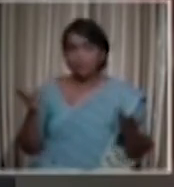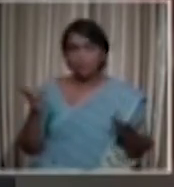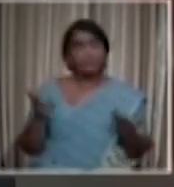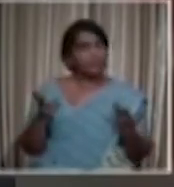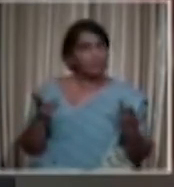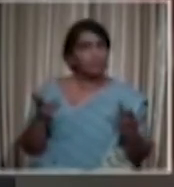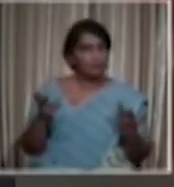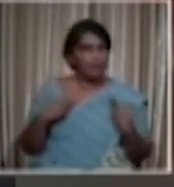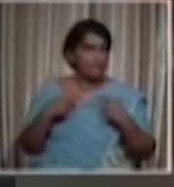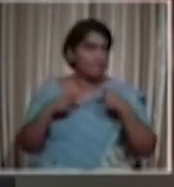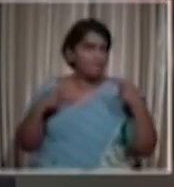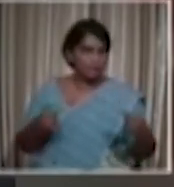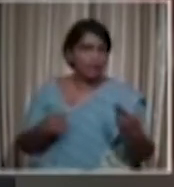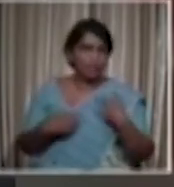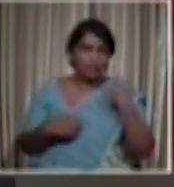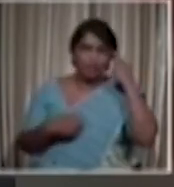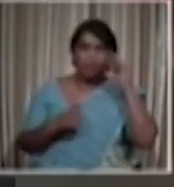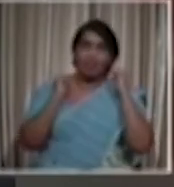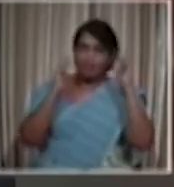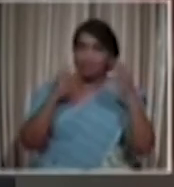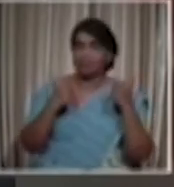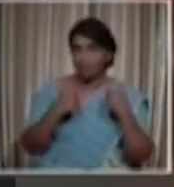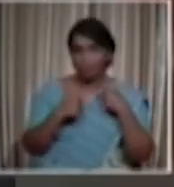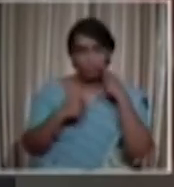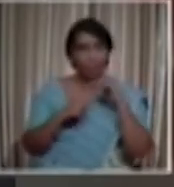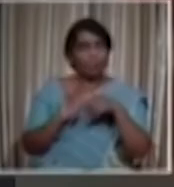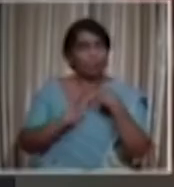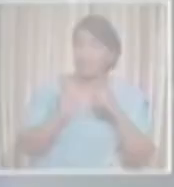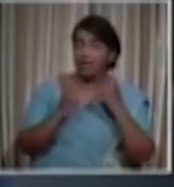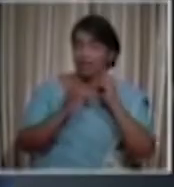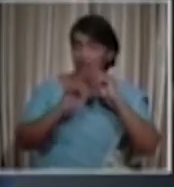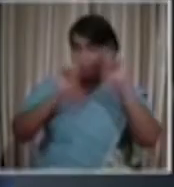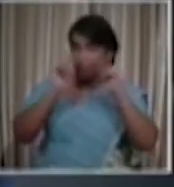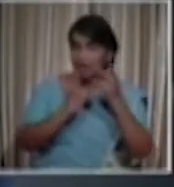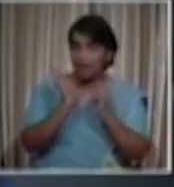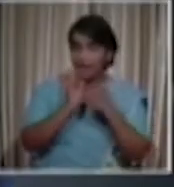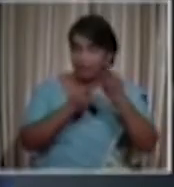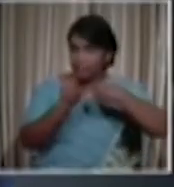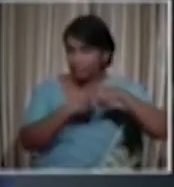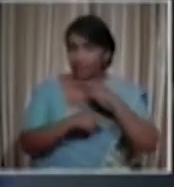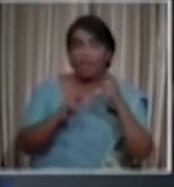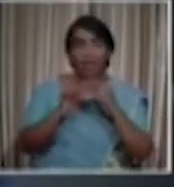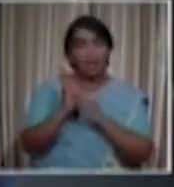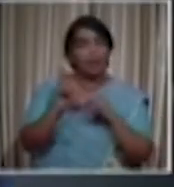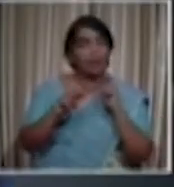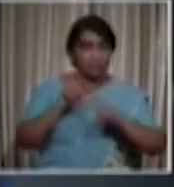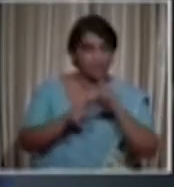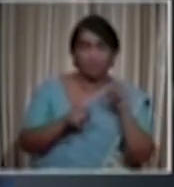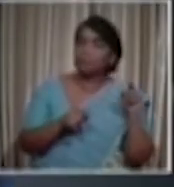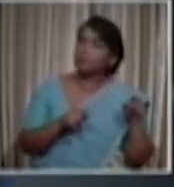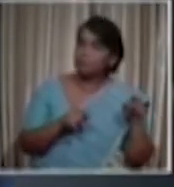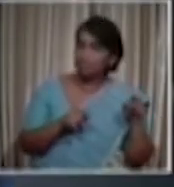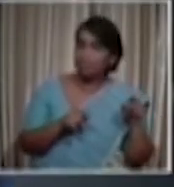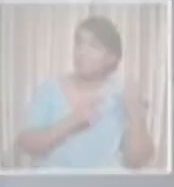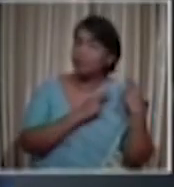අපි විපක්ෂයේ වුණත් අපි ප්‍රාර්ථනා කරන එක සාර්ථක වේවා කියලා. මොකද මේ රටේ ජනතාව ගොඩ ගන්න ඕන අපි. ජාත්‍යන්තර මුල්‍ය අරමුදලත් සමඟ සාකච්ඡා